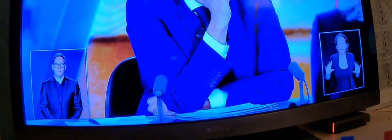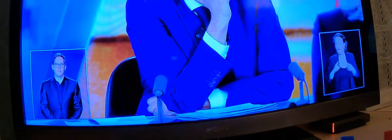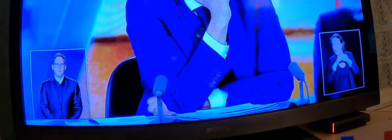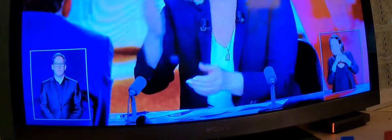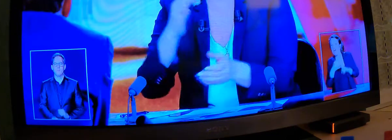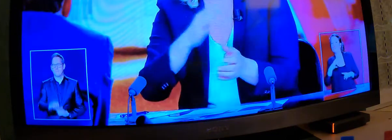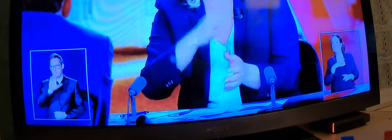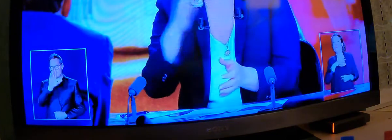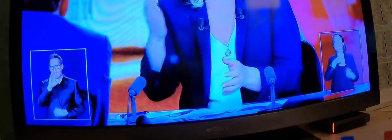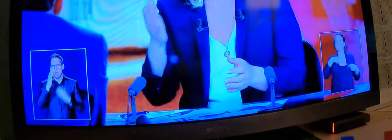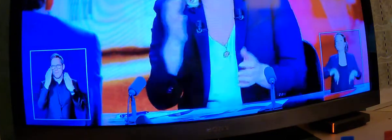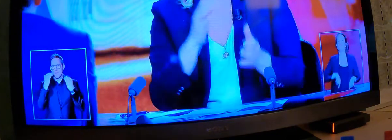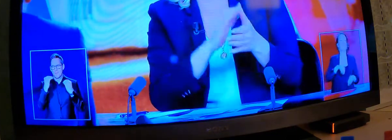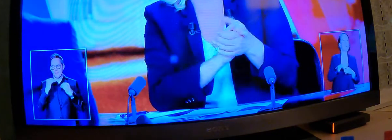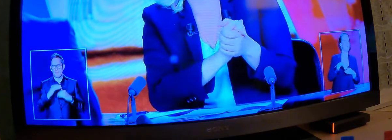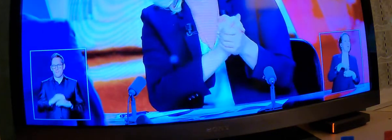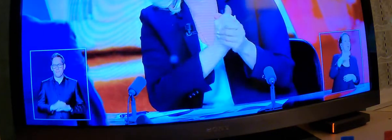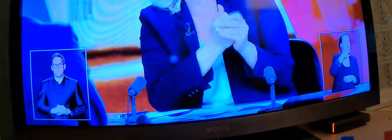Le 40, Pen.